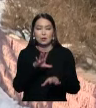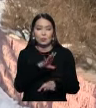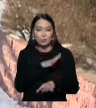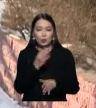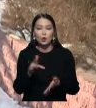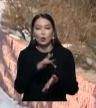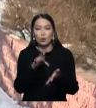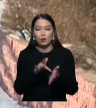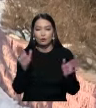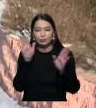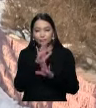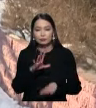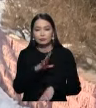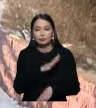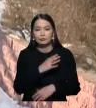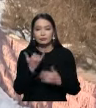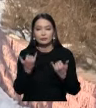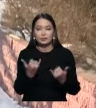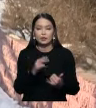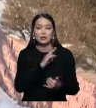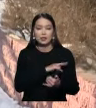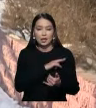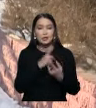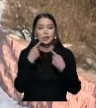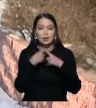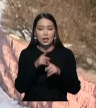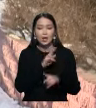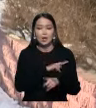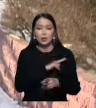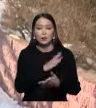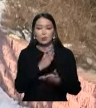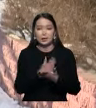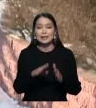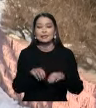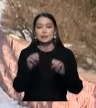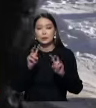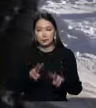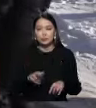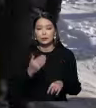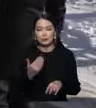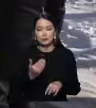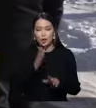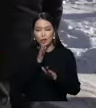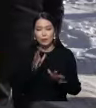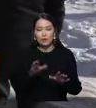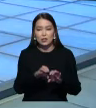города. На месте работает техника и специалисты ТО «Павлодарские тепловые сети».